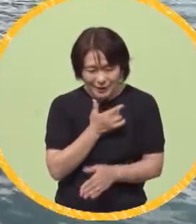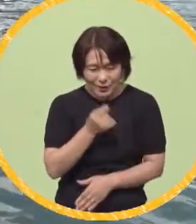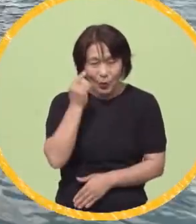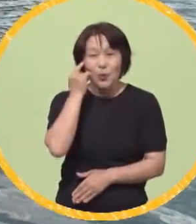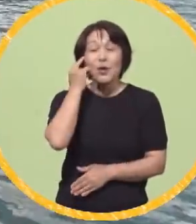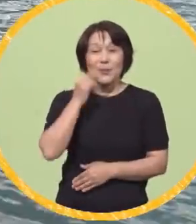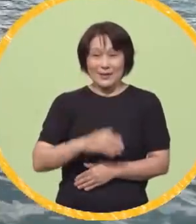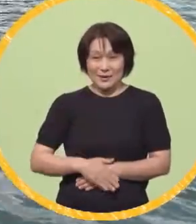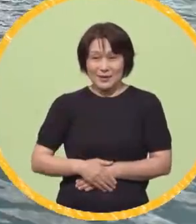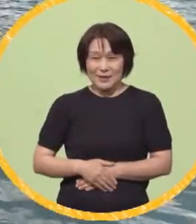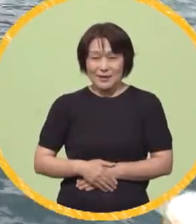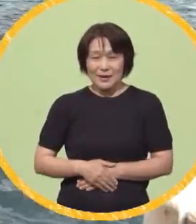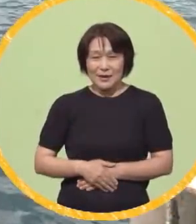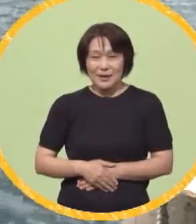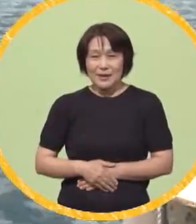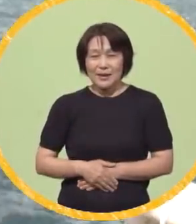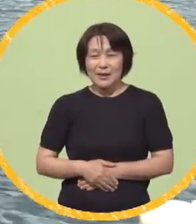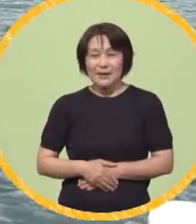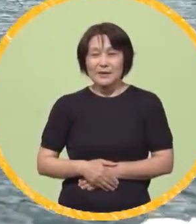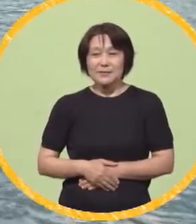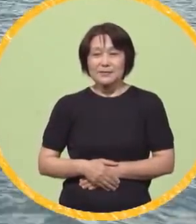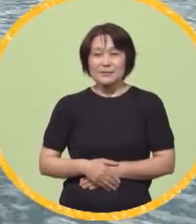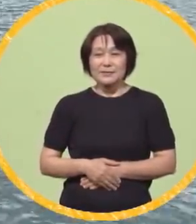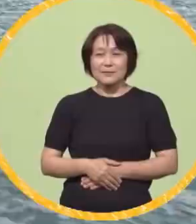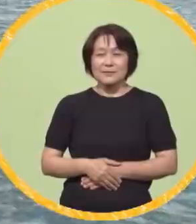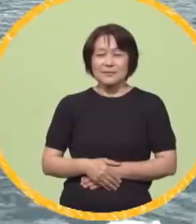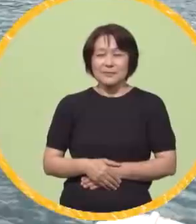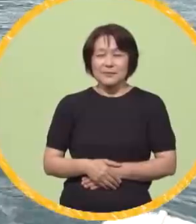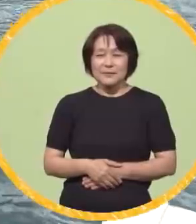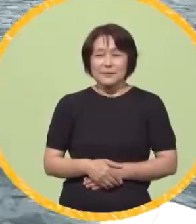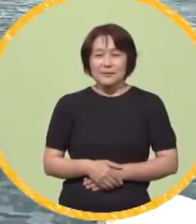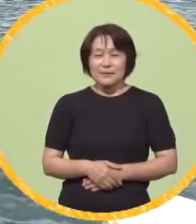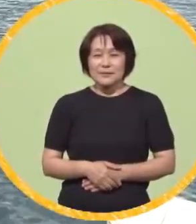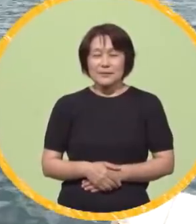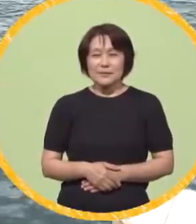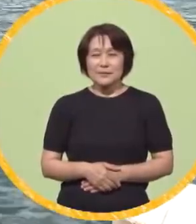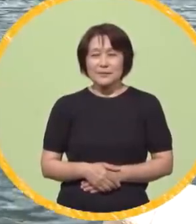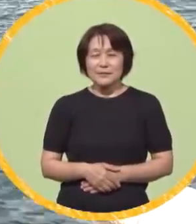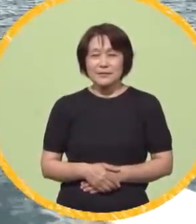。よし、九頭竜様お願いします。えい、